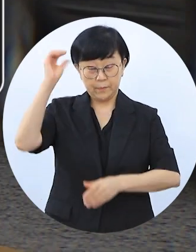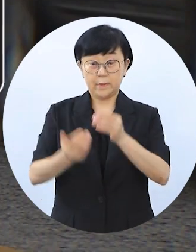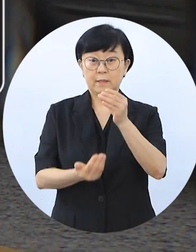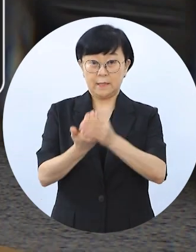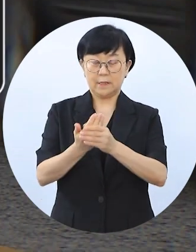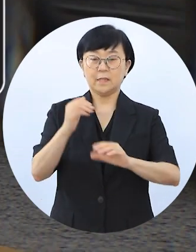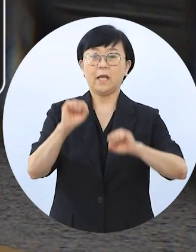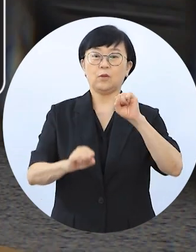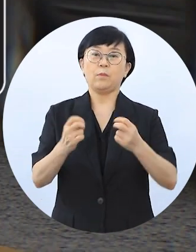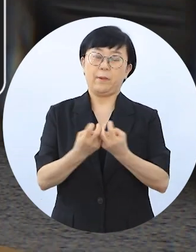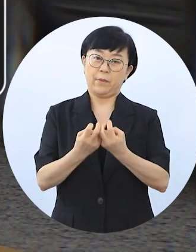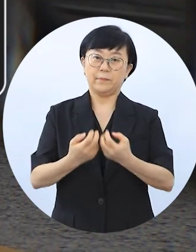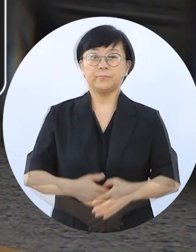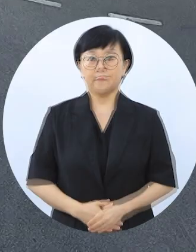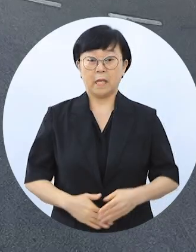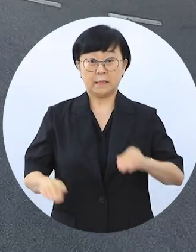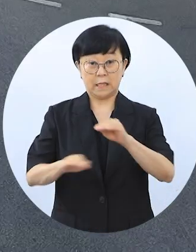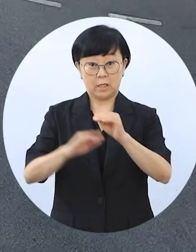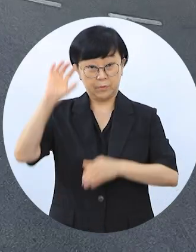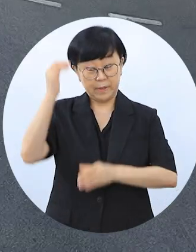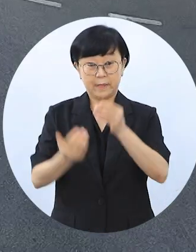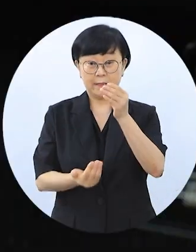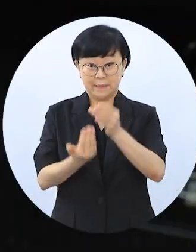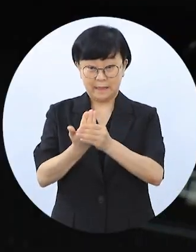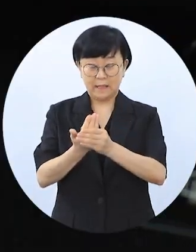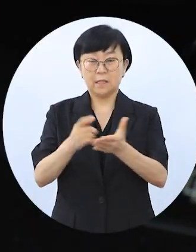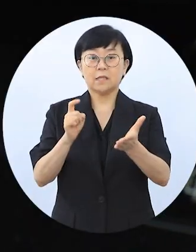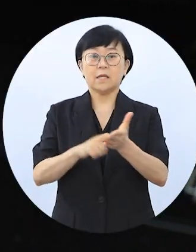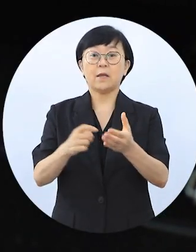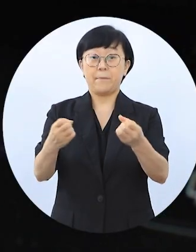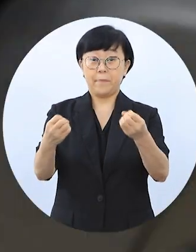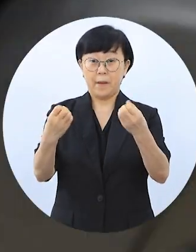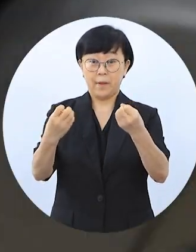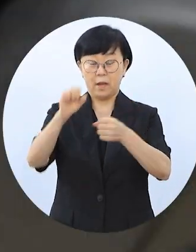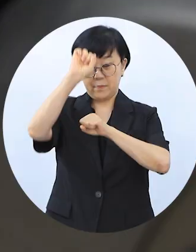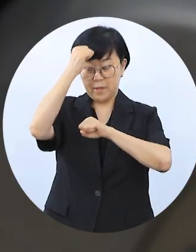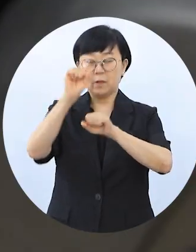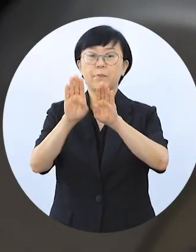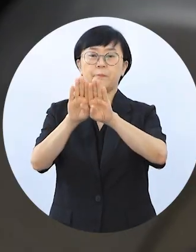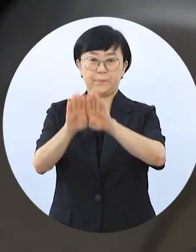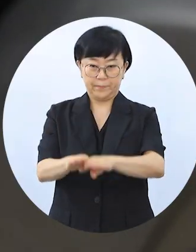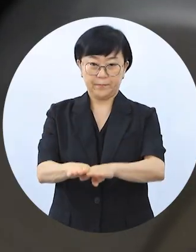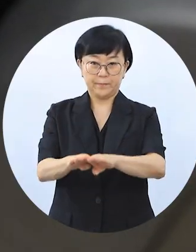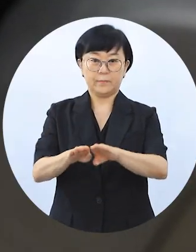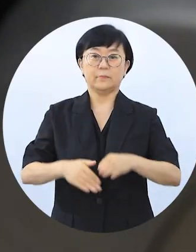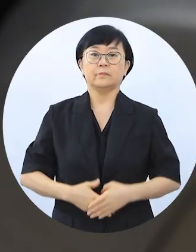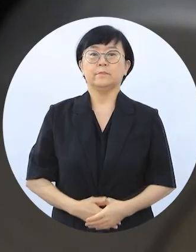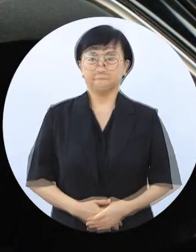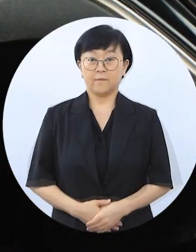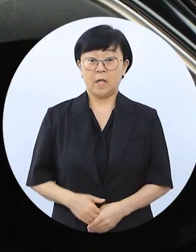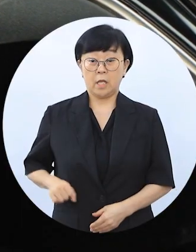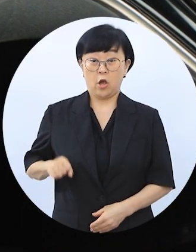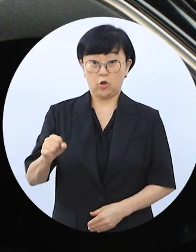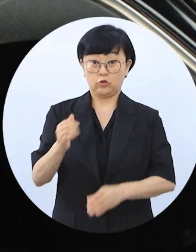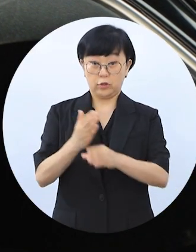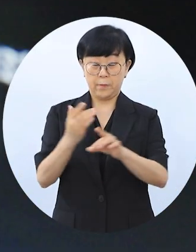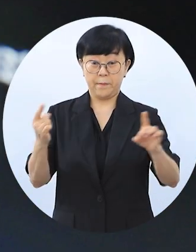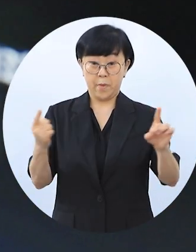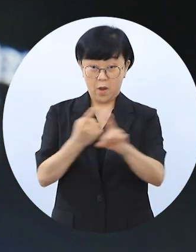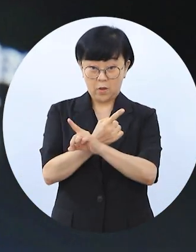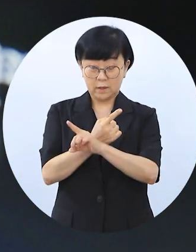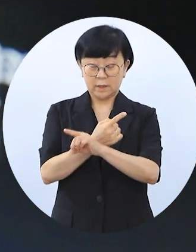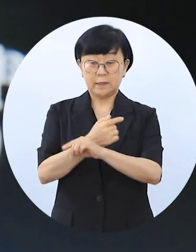자동차 급발진 시 행동 요령, 급발진 시 비상 등을 켜고 양발로 브레이크를 세게 밟습니다. 기어를